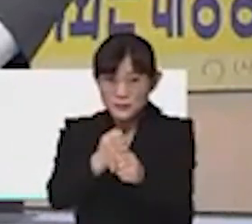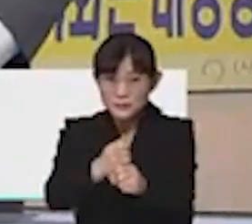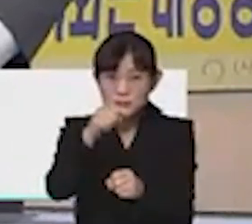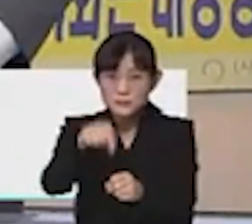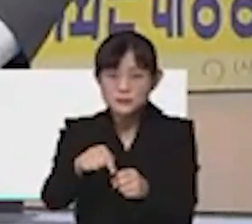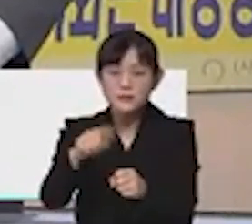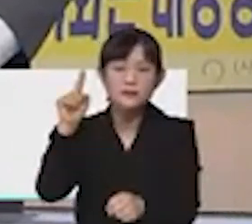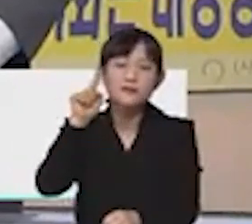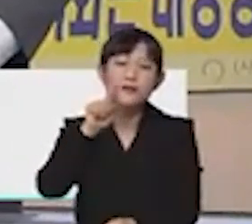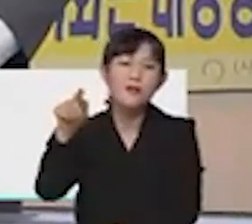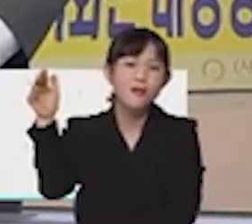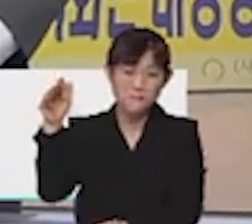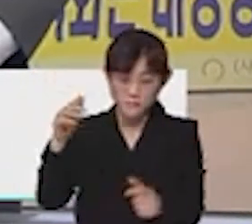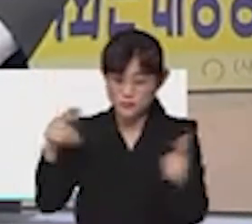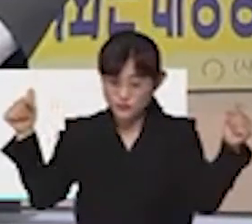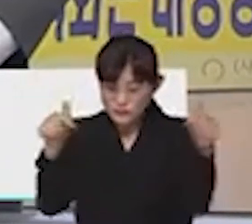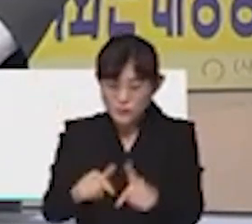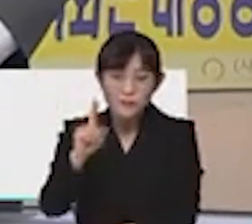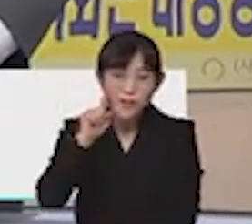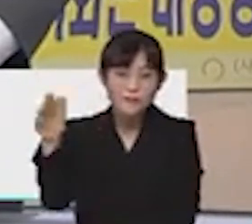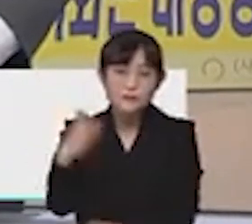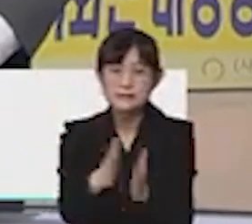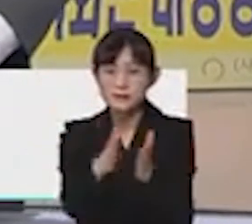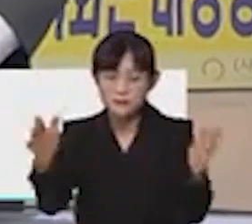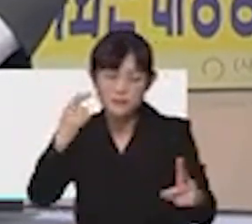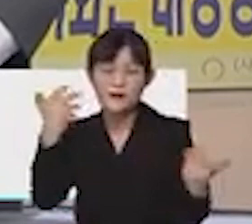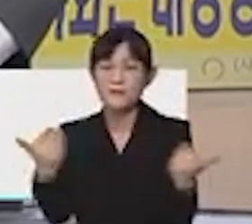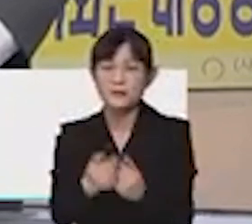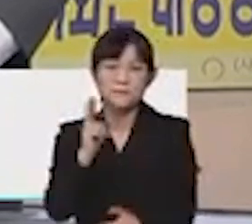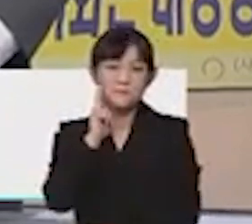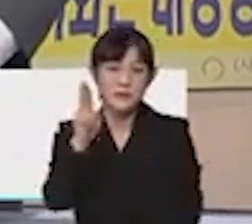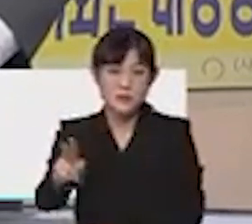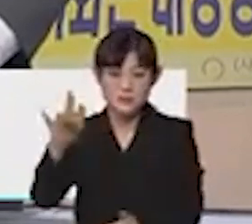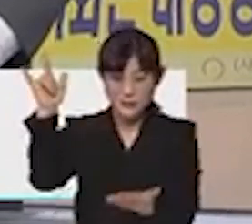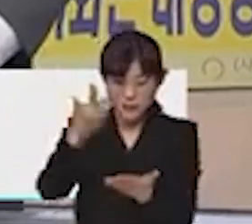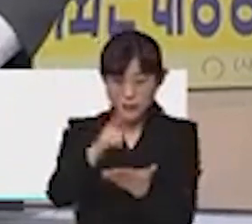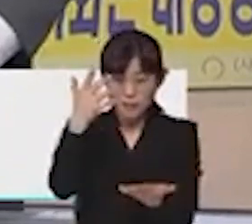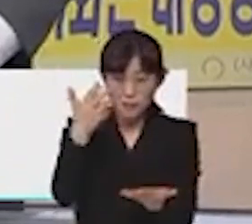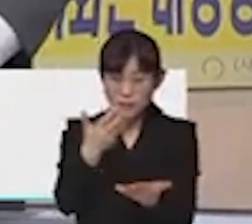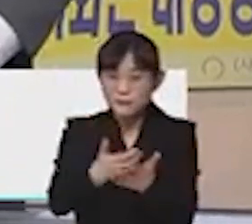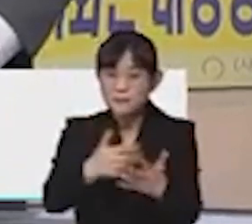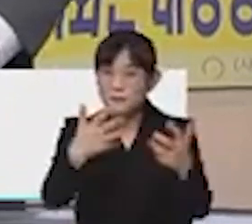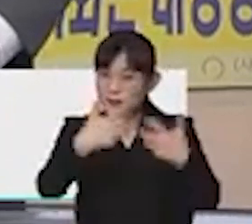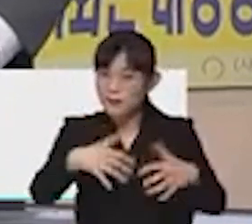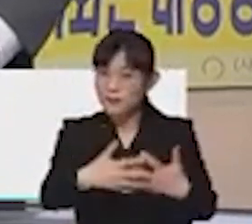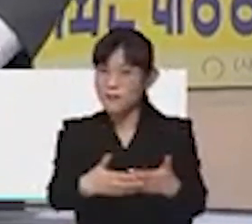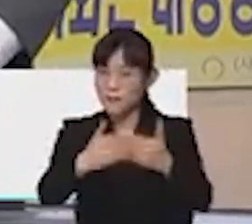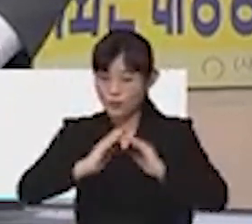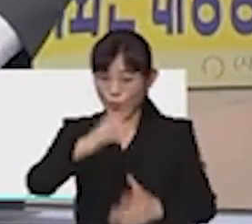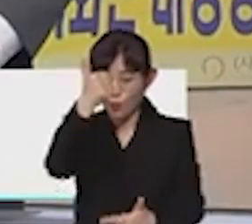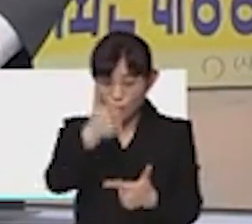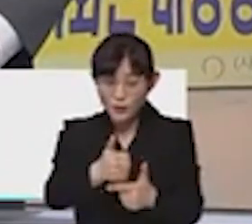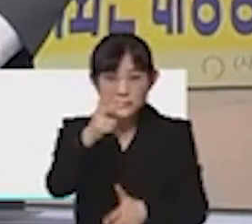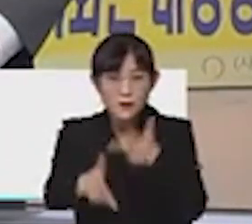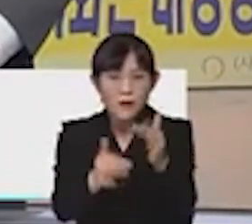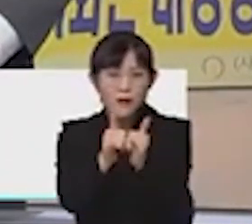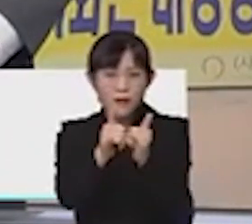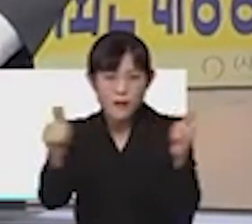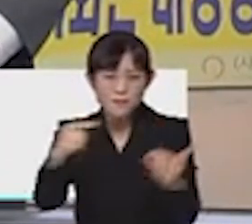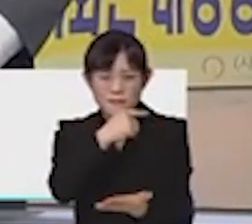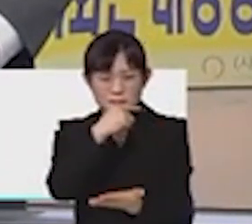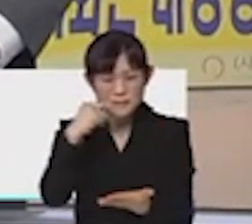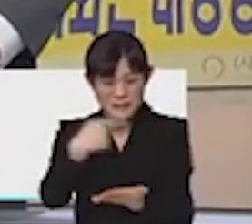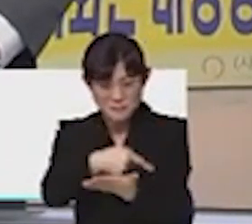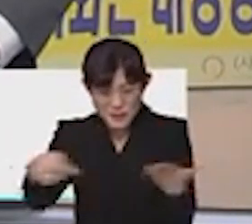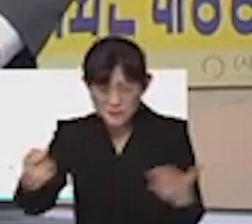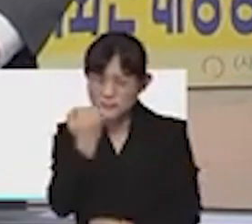내일부터 실시하겠다고 갑자기 밝혀 반발이 커지고 있습니다. 태양광 설비가 집중된 호남 지역 태양광 사업자들의 피해가 불가피해